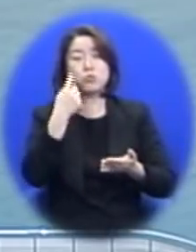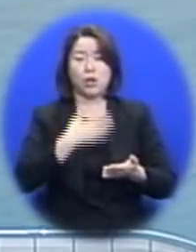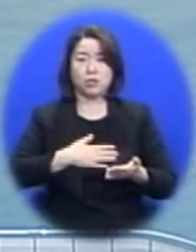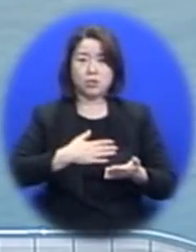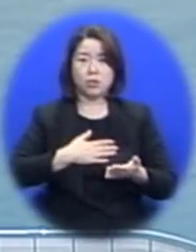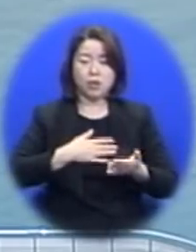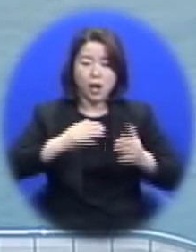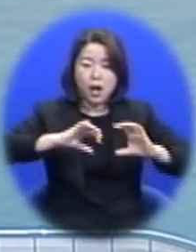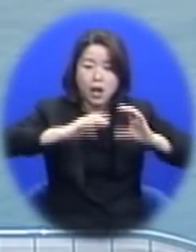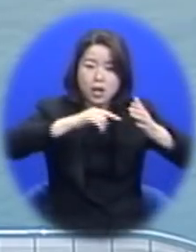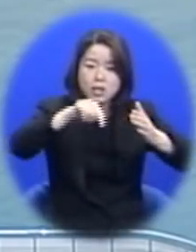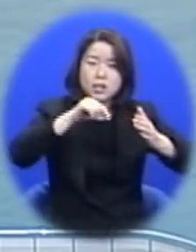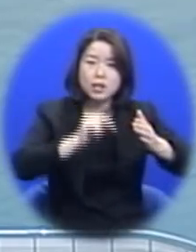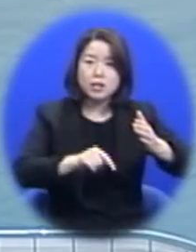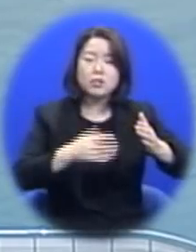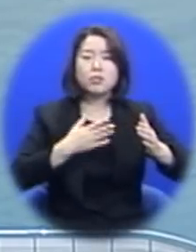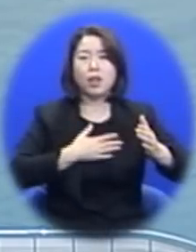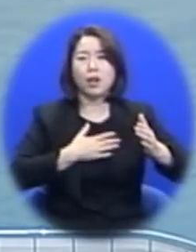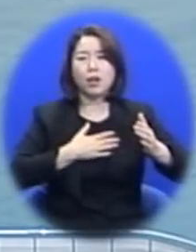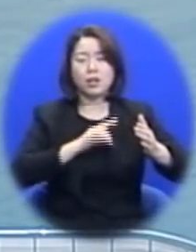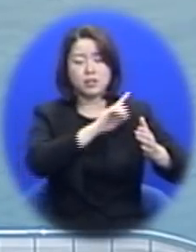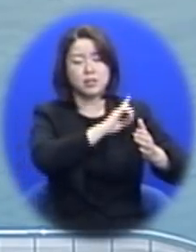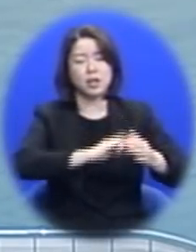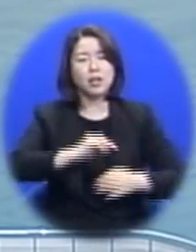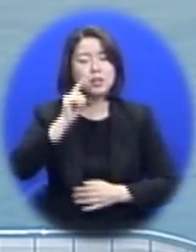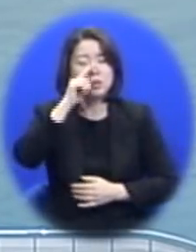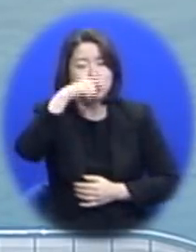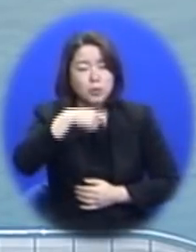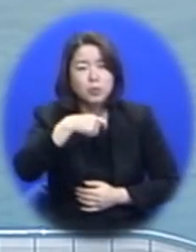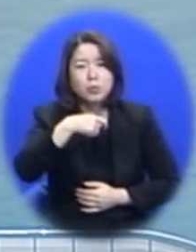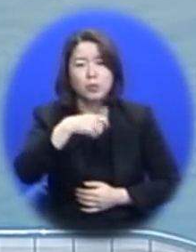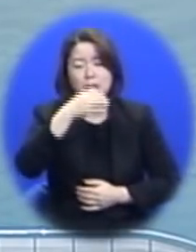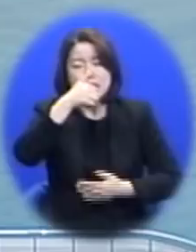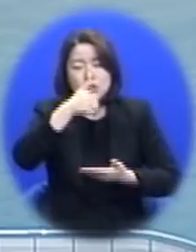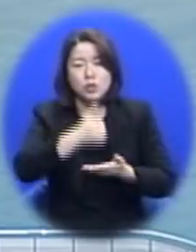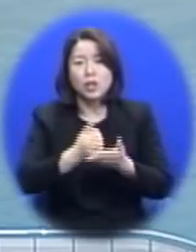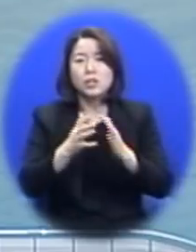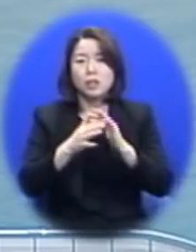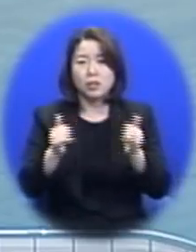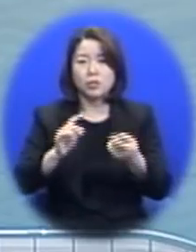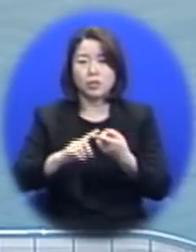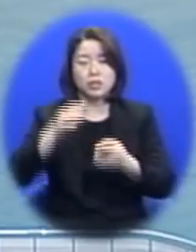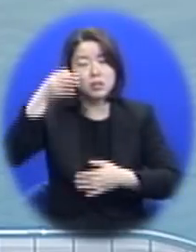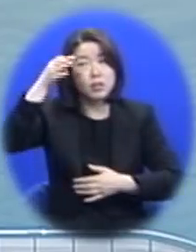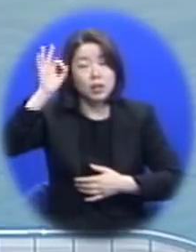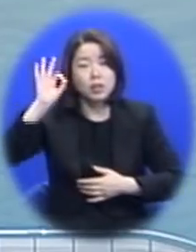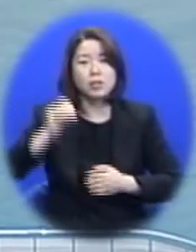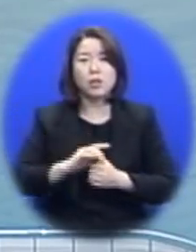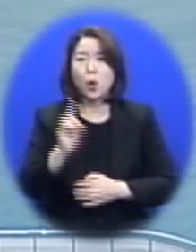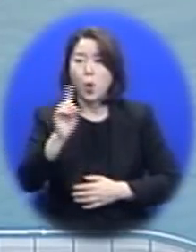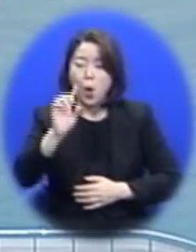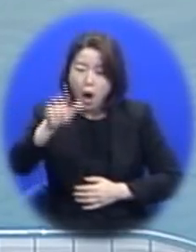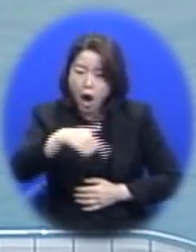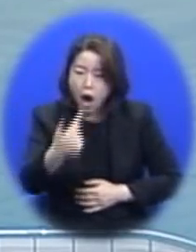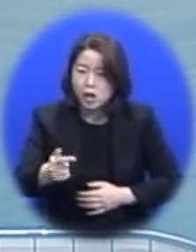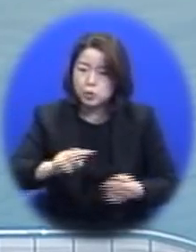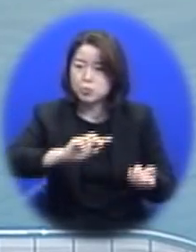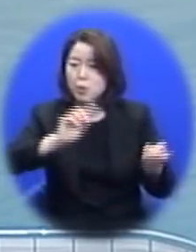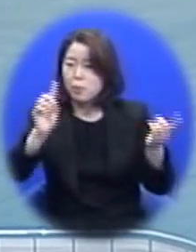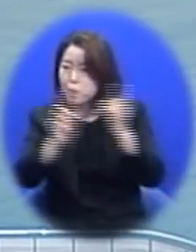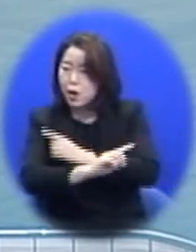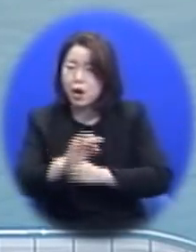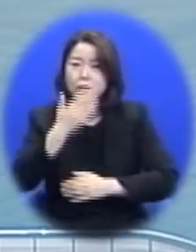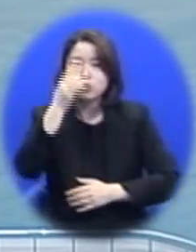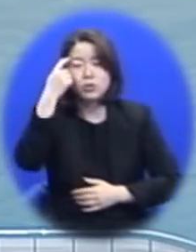더러운 죄인이라는 것이 깨달아졌는데 어떻게 하루아침에 그럴 수 있죠? 나는 꽤 괜찮은 모범생이라고